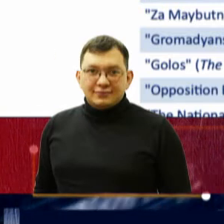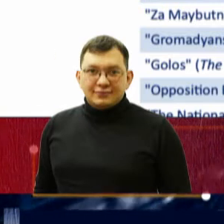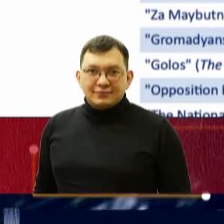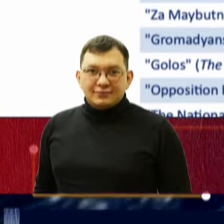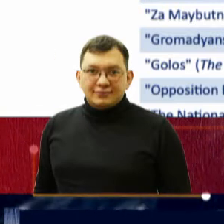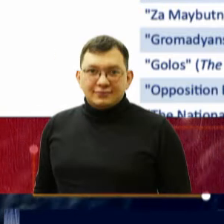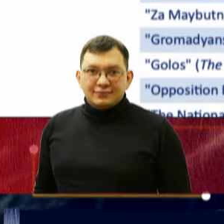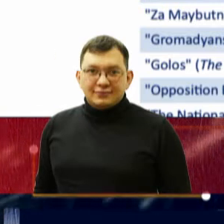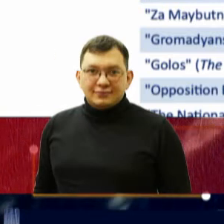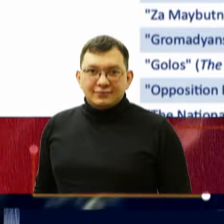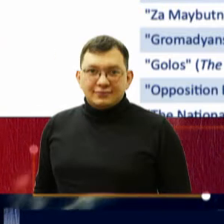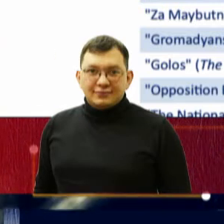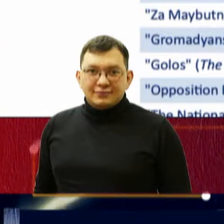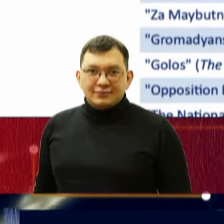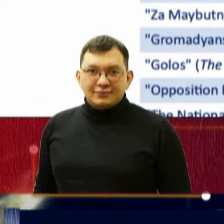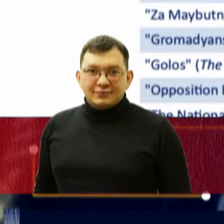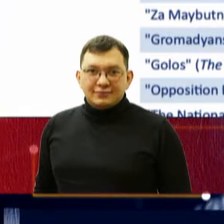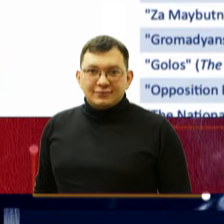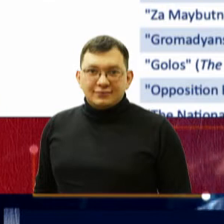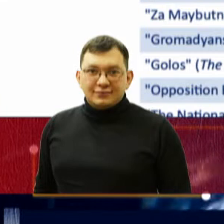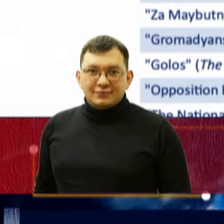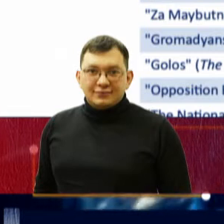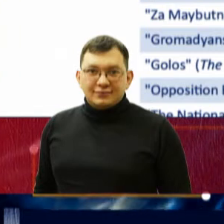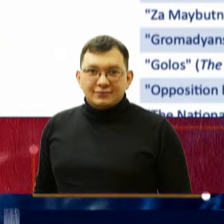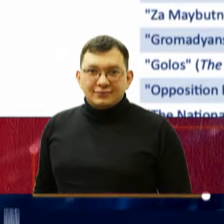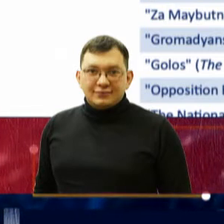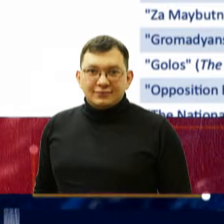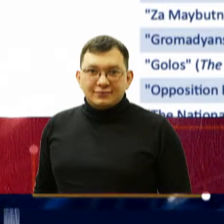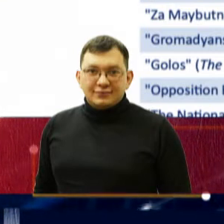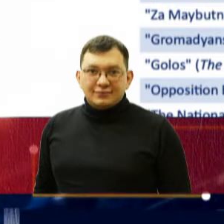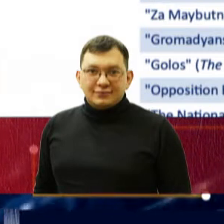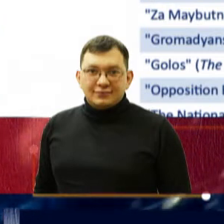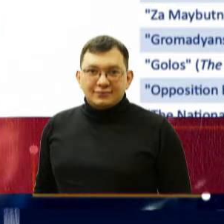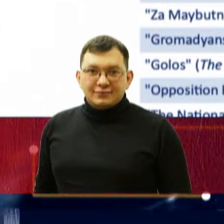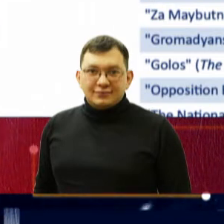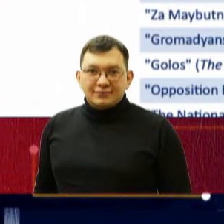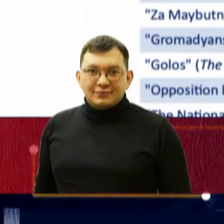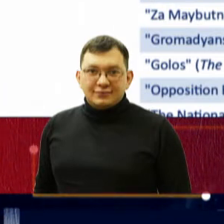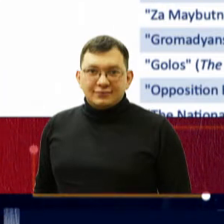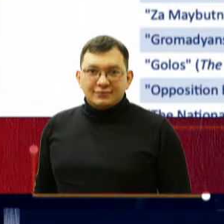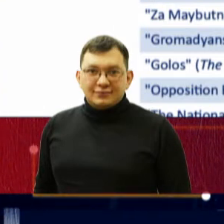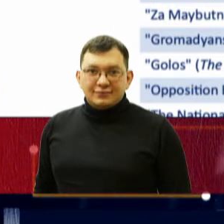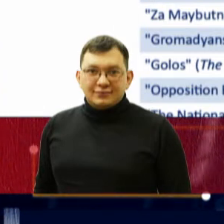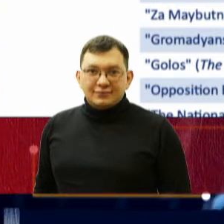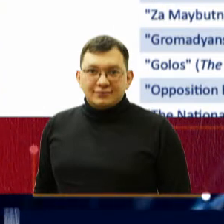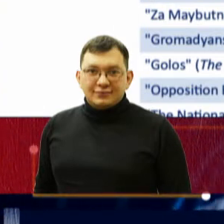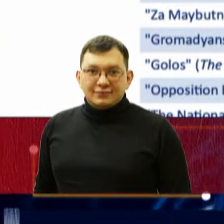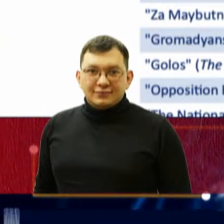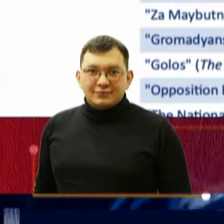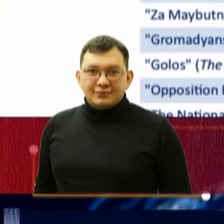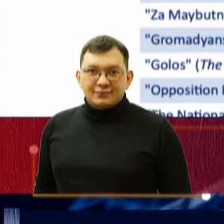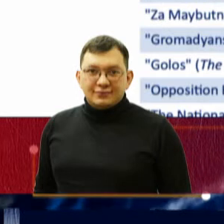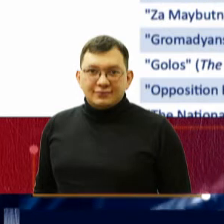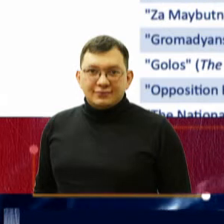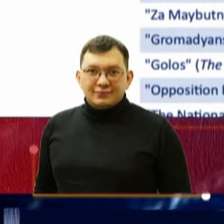2010 року була графа така, як проти всіх. От якщо ти не хочеш підтримати жодного кандидата, ти можеш просто